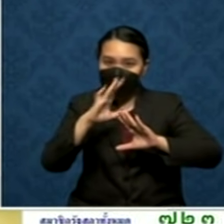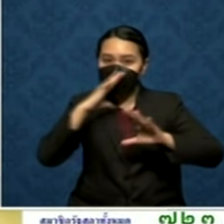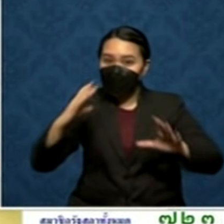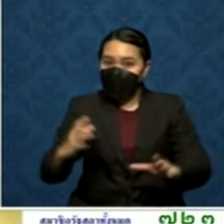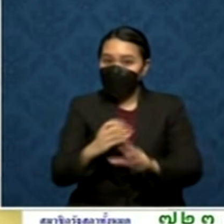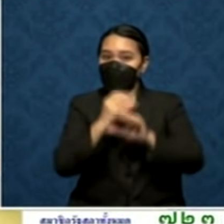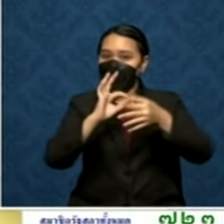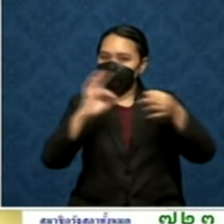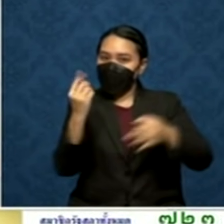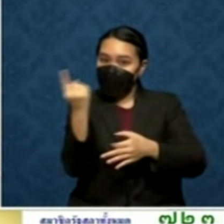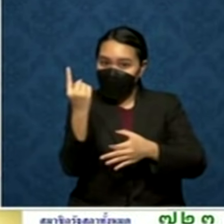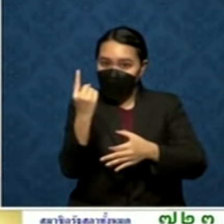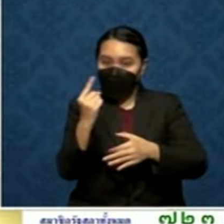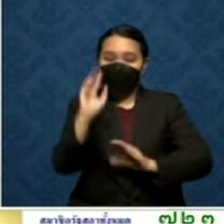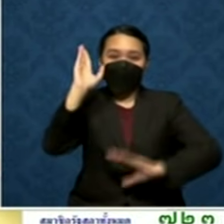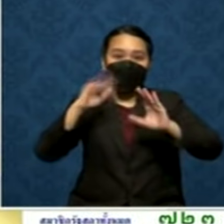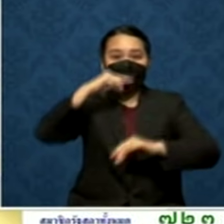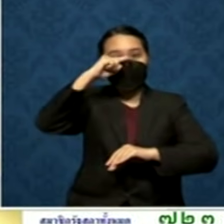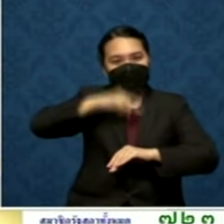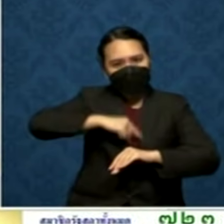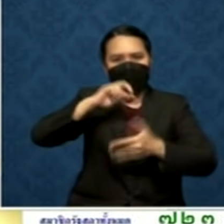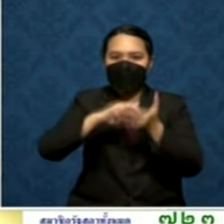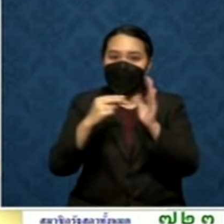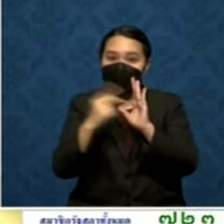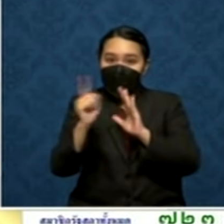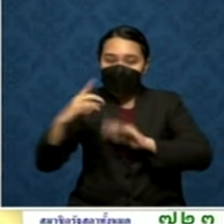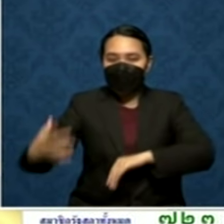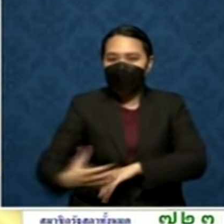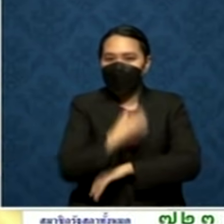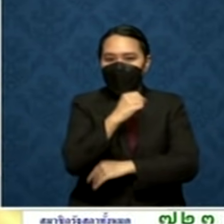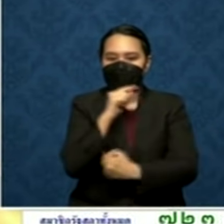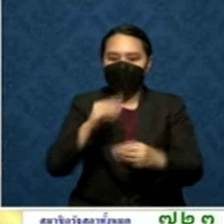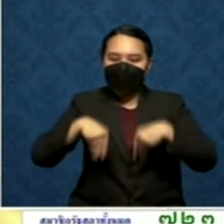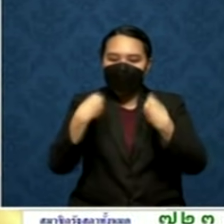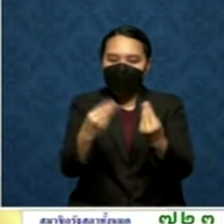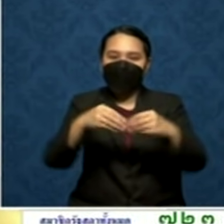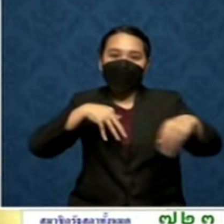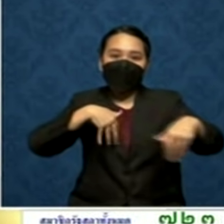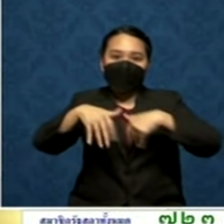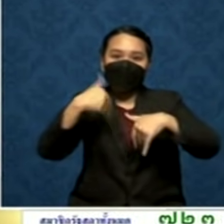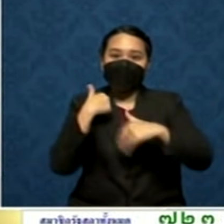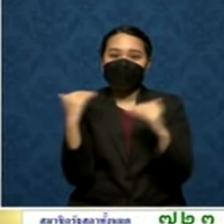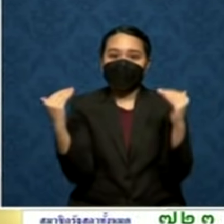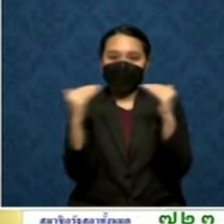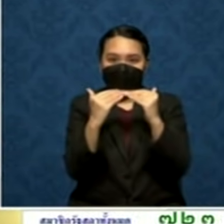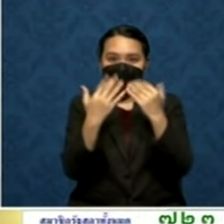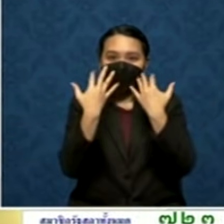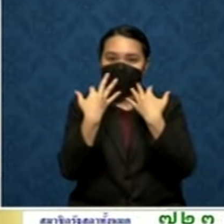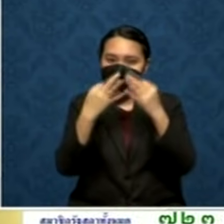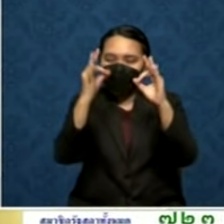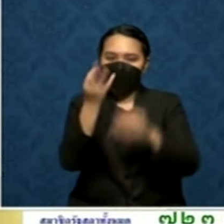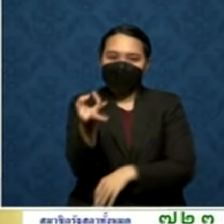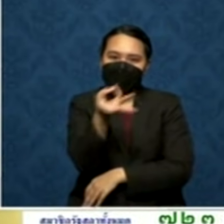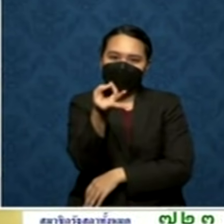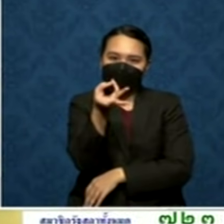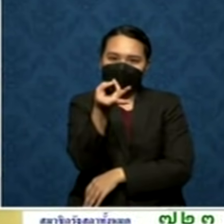ระบอบประชาธิปไตยแบบไทยๆคือระบอบการเมืองที่อนุญาตให้พี่น้องประชาชนมีสิทธิเสรีภาพเพียงเล็ก